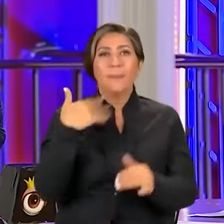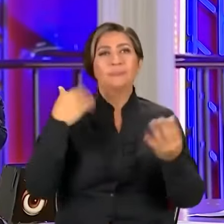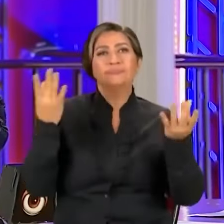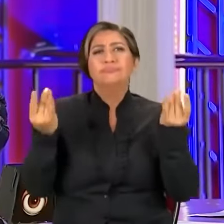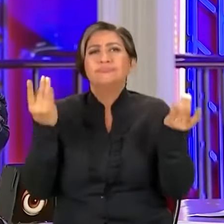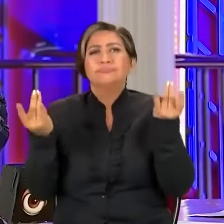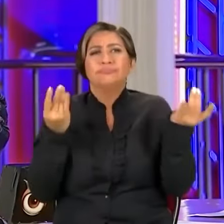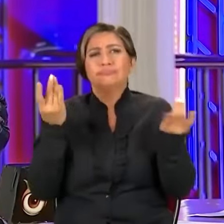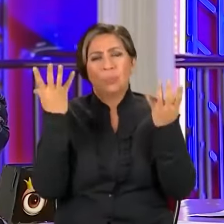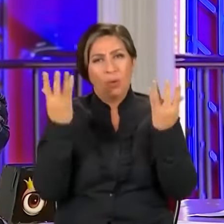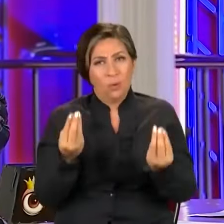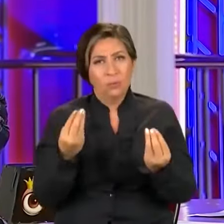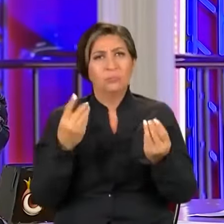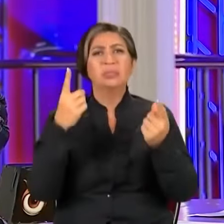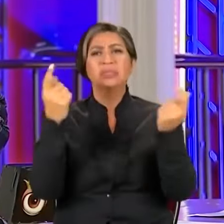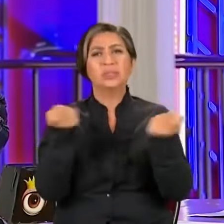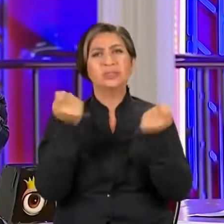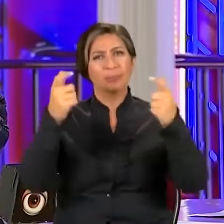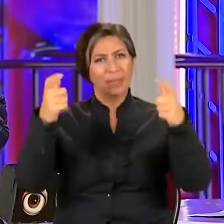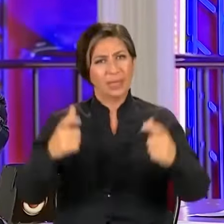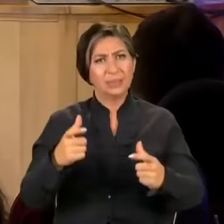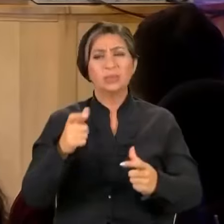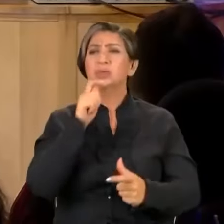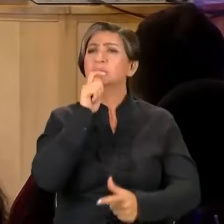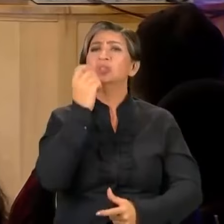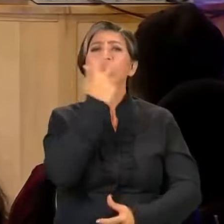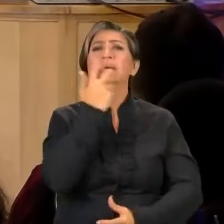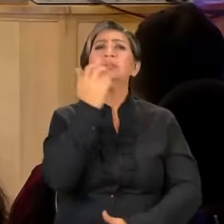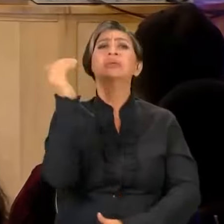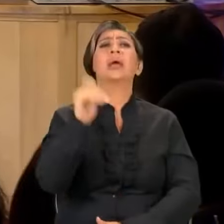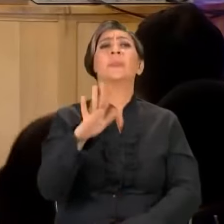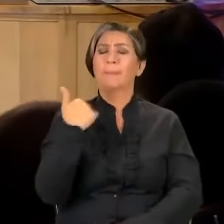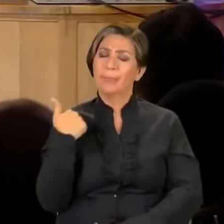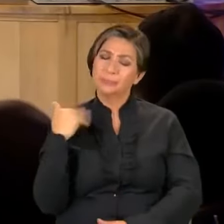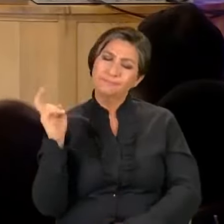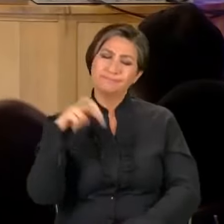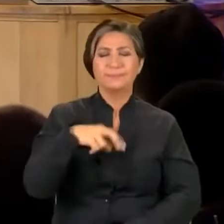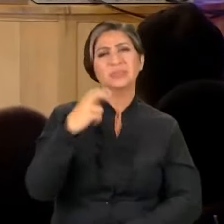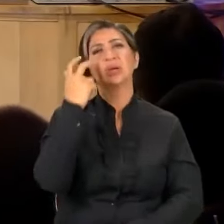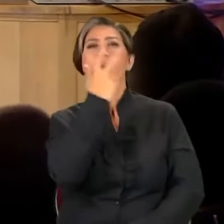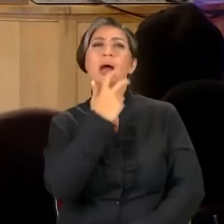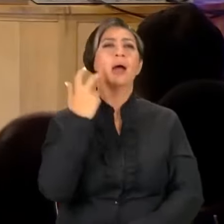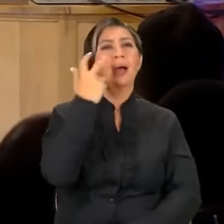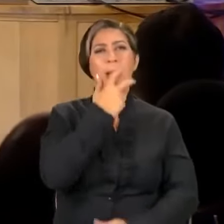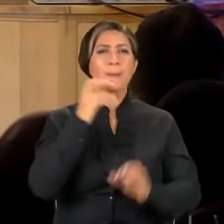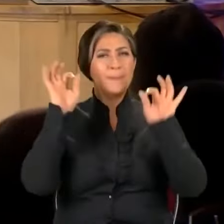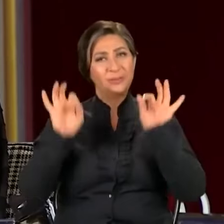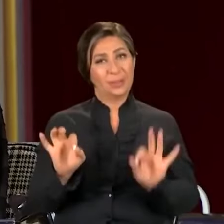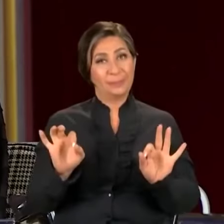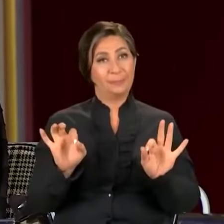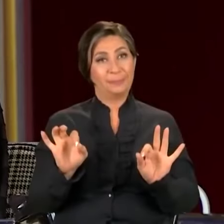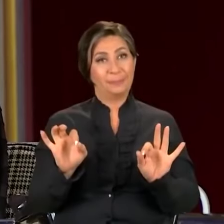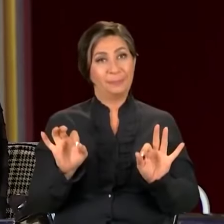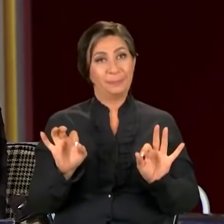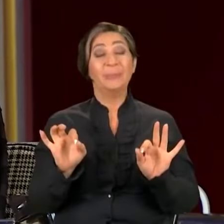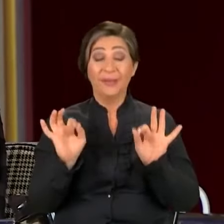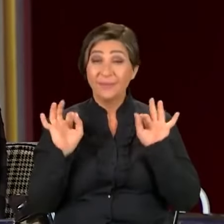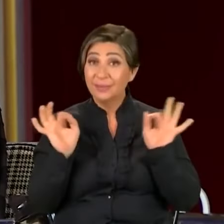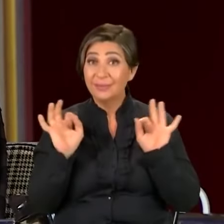oldum. Bir gün çalıştığım bir yerde solist gelmeyince sahneye çıktım ve şarkıcılık serüvenime başladım.